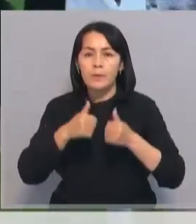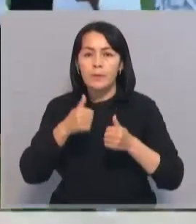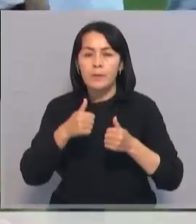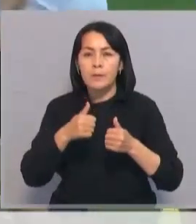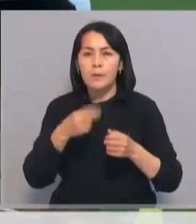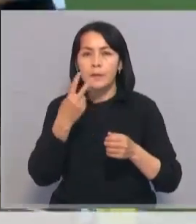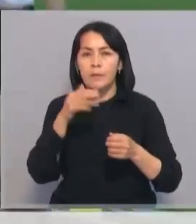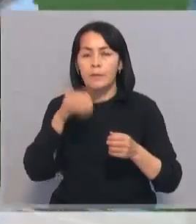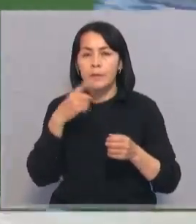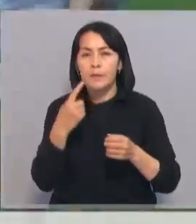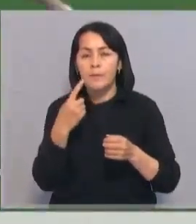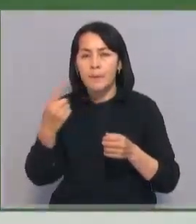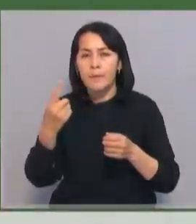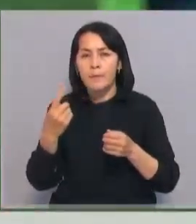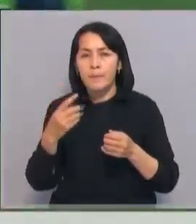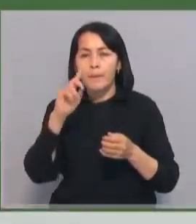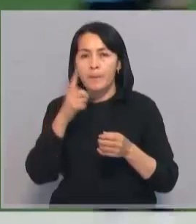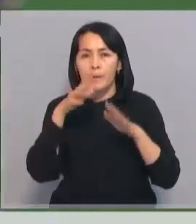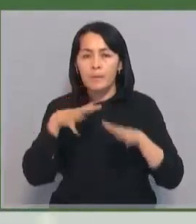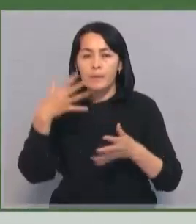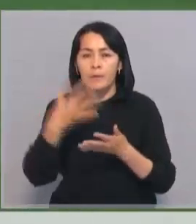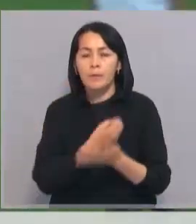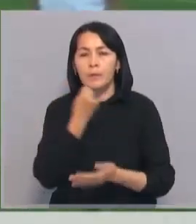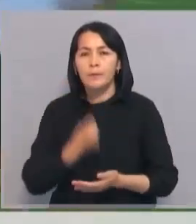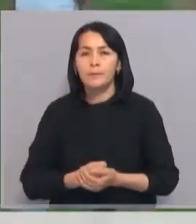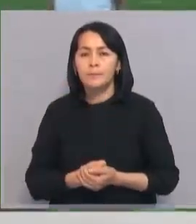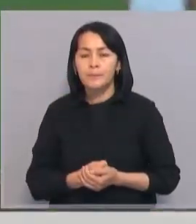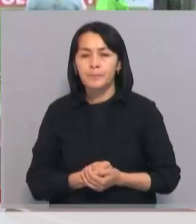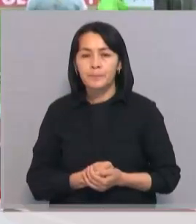на 2000 метров и заняли первое место.